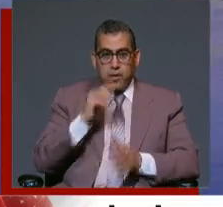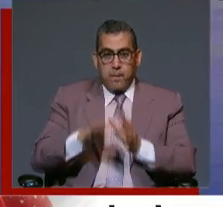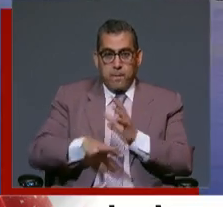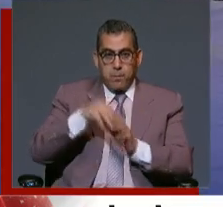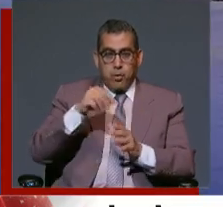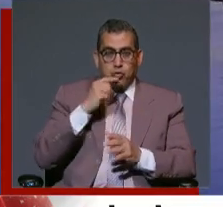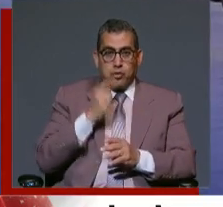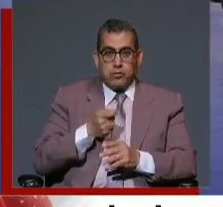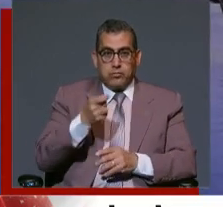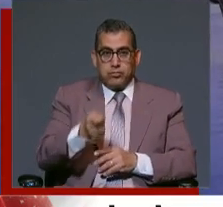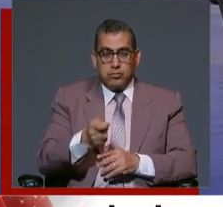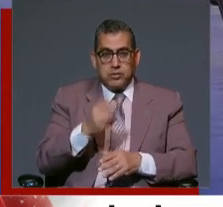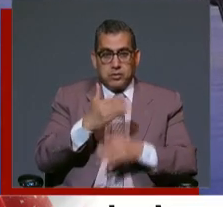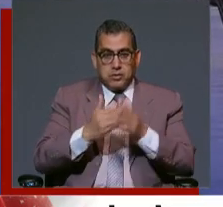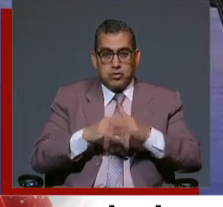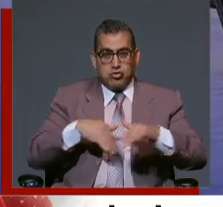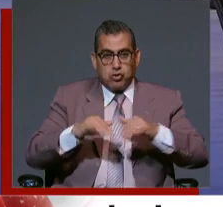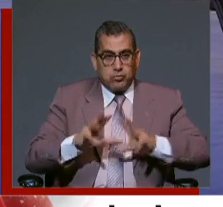تمويل البنية التحتية